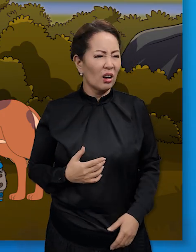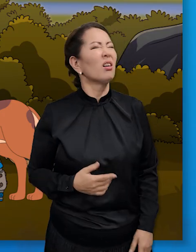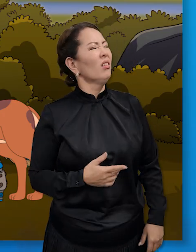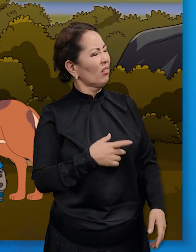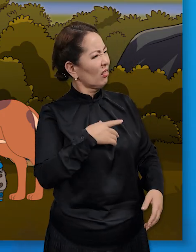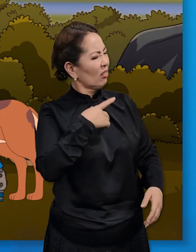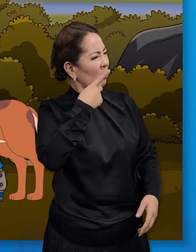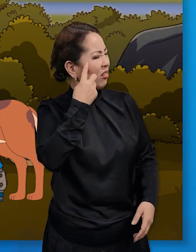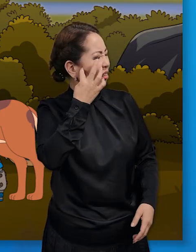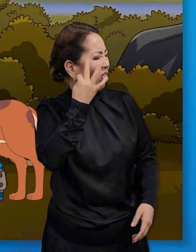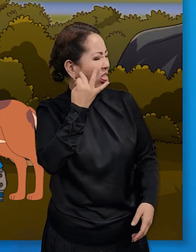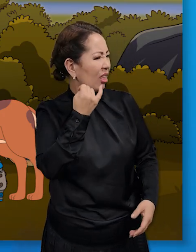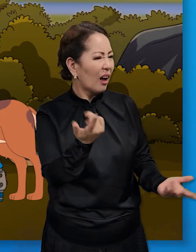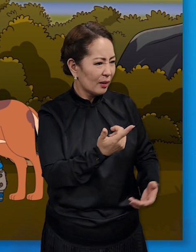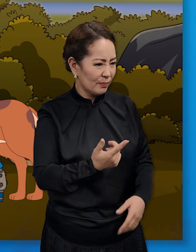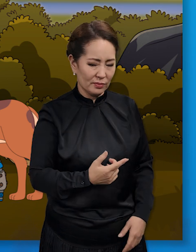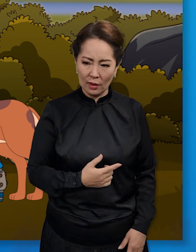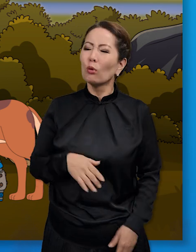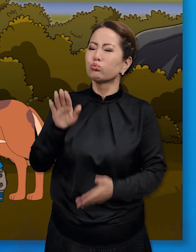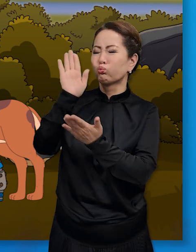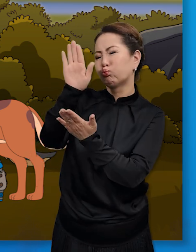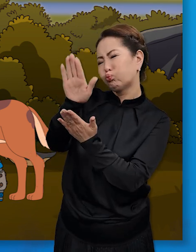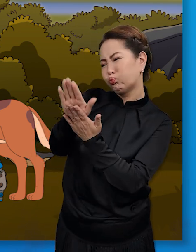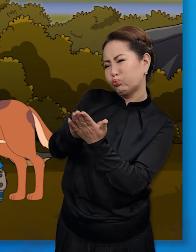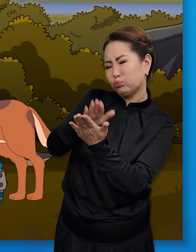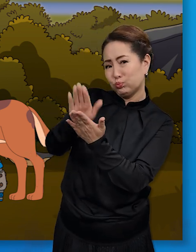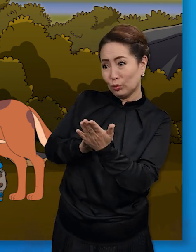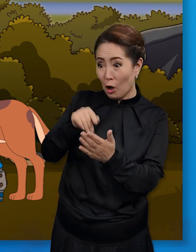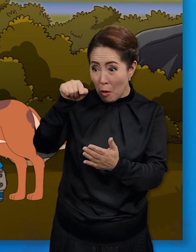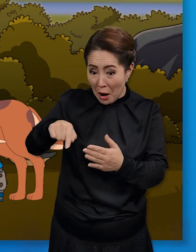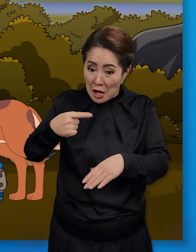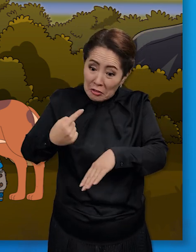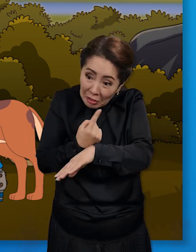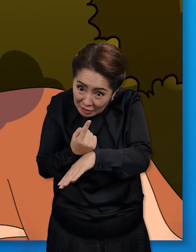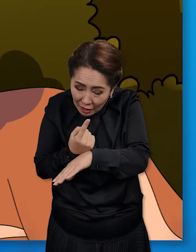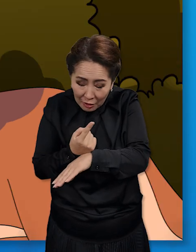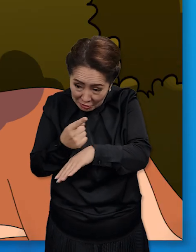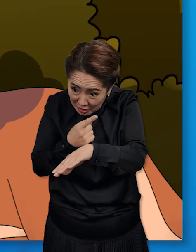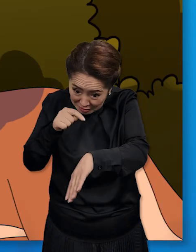Ивэдэ. Ингийн ертөнцид болж байгаа нэг цаг үлгэрт нэг өдөр болдог гэж арваах хэлсэн.